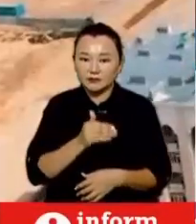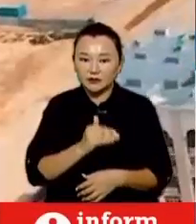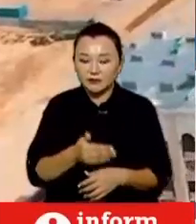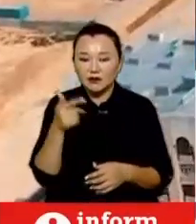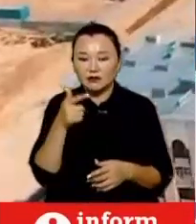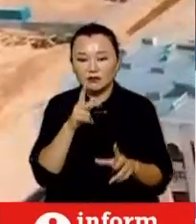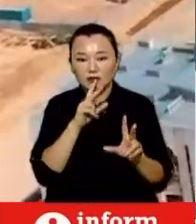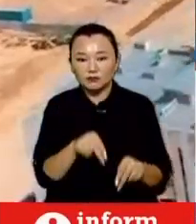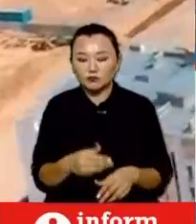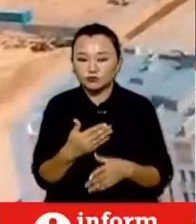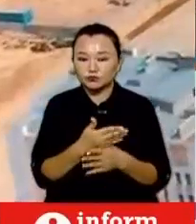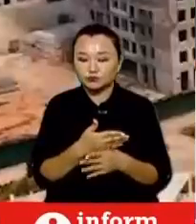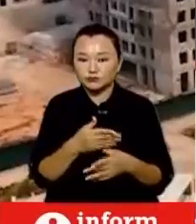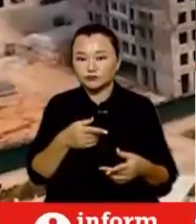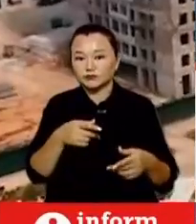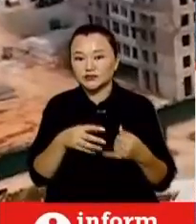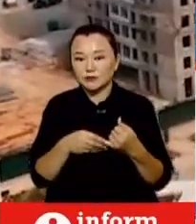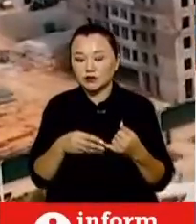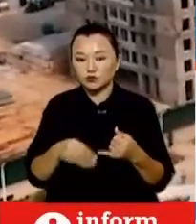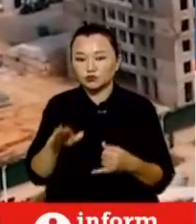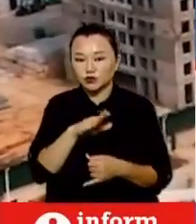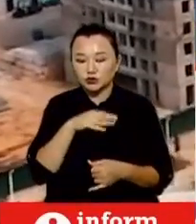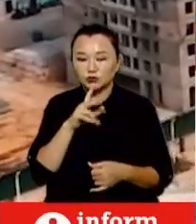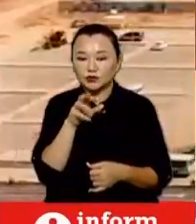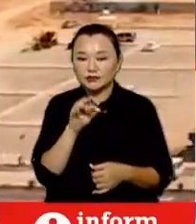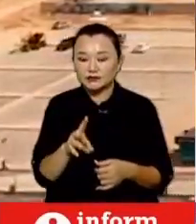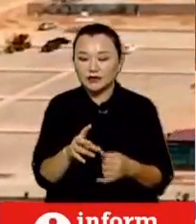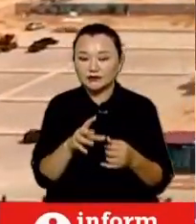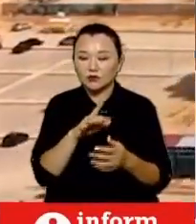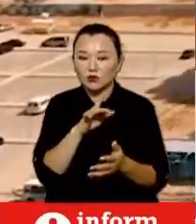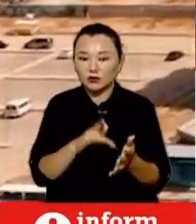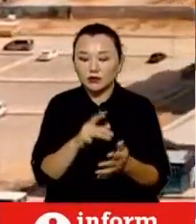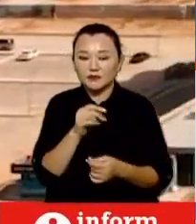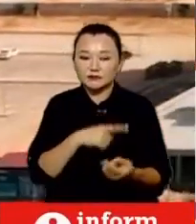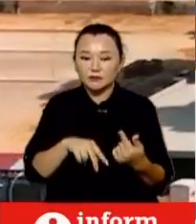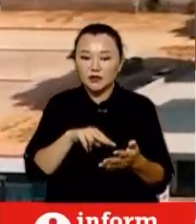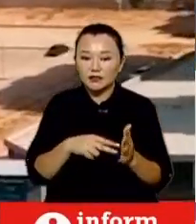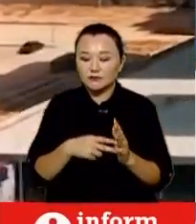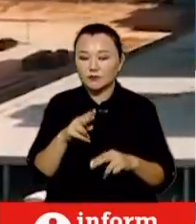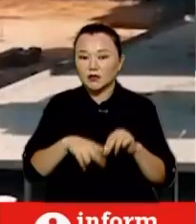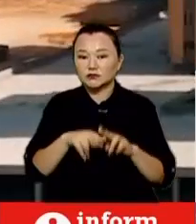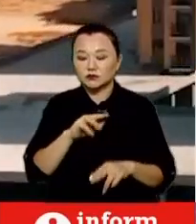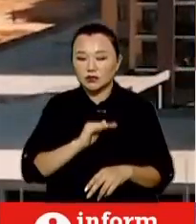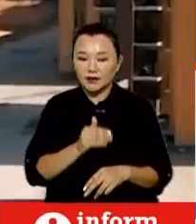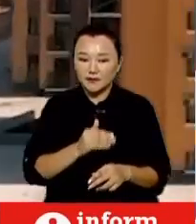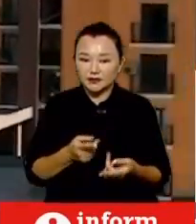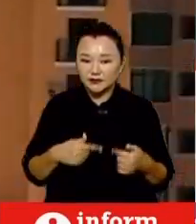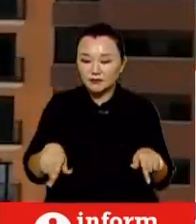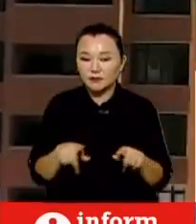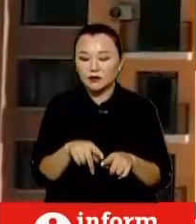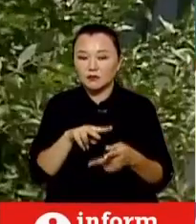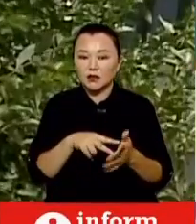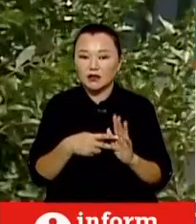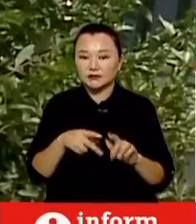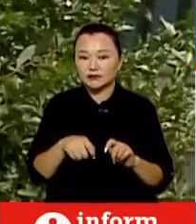гарантировали содействие в предоставлении земельного участка в Туркестане. Бизнесмен планировал построить там коммерческий объект. Но планы